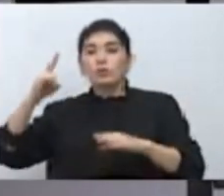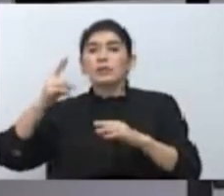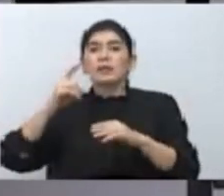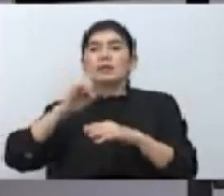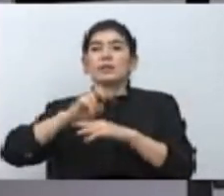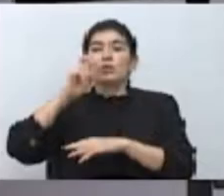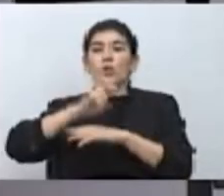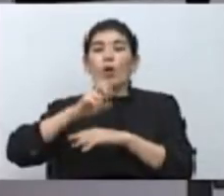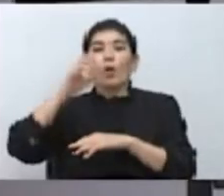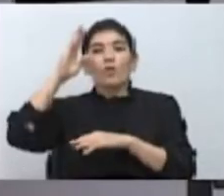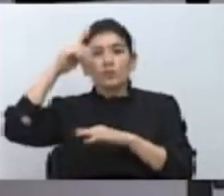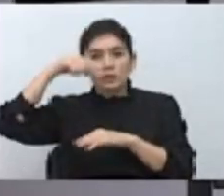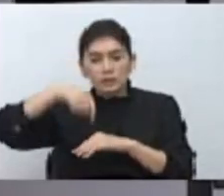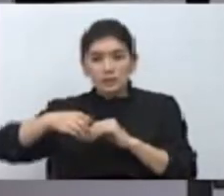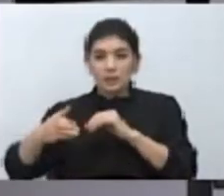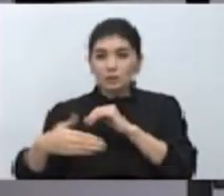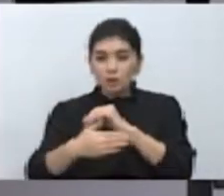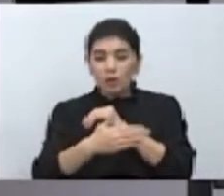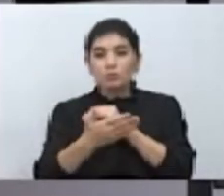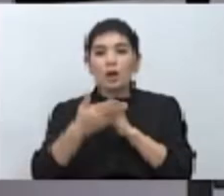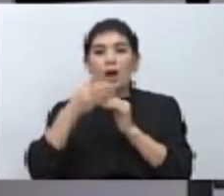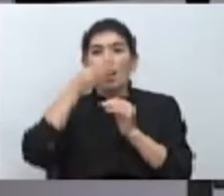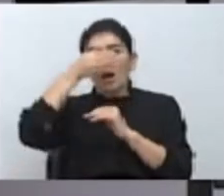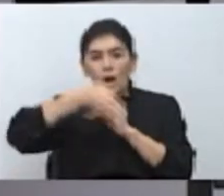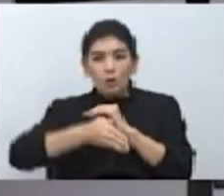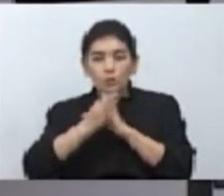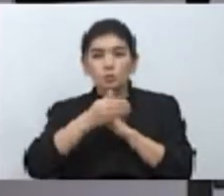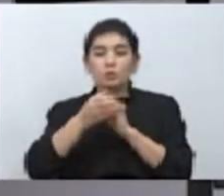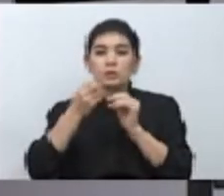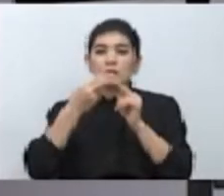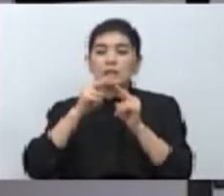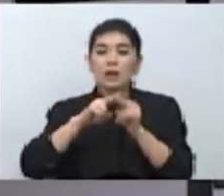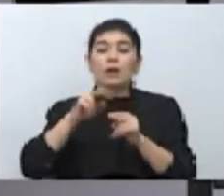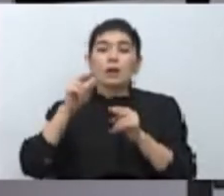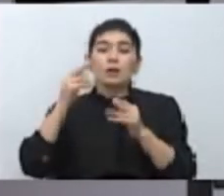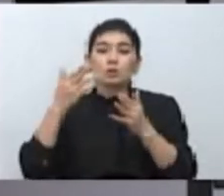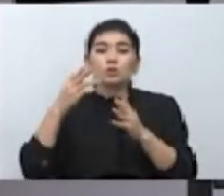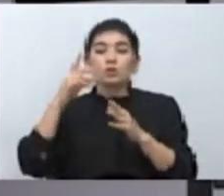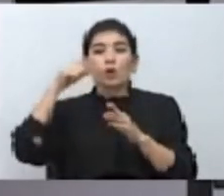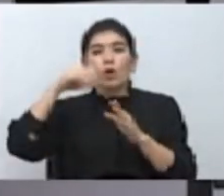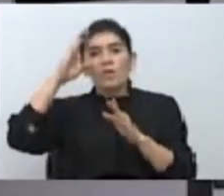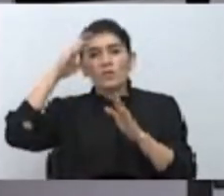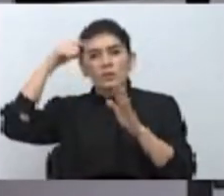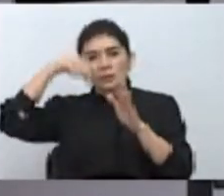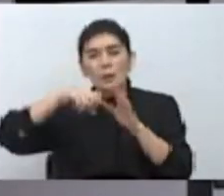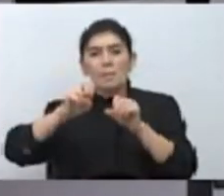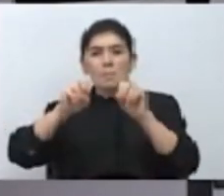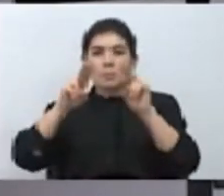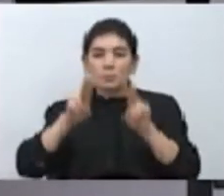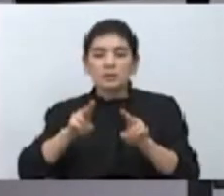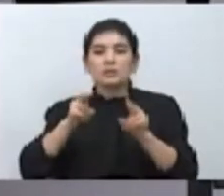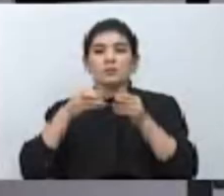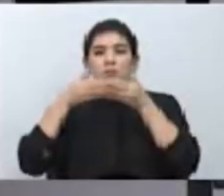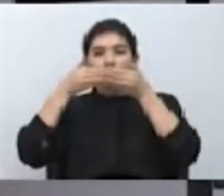kelishi, suv jonivorlarini kit, akulalarni o'rganish orqali esa suvdagi turli xil